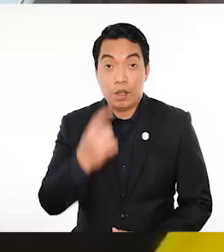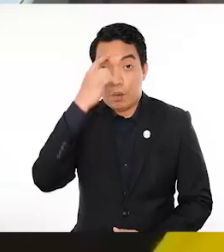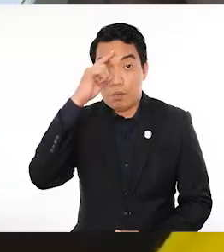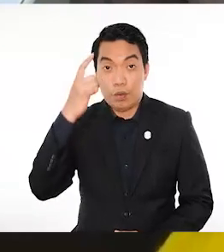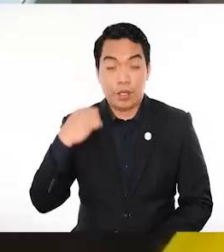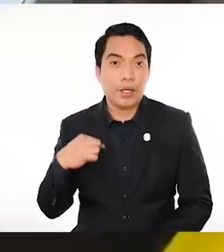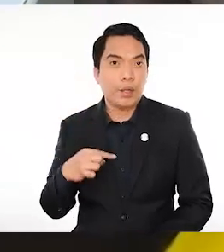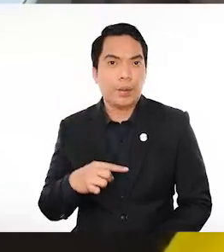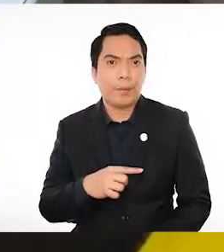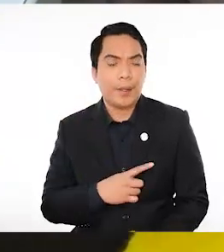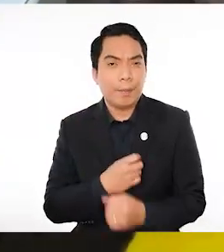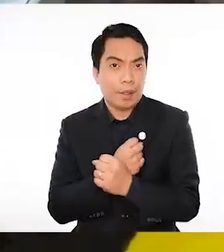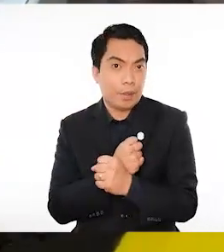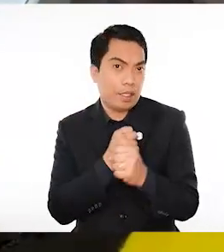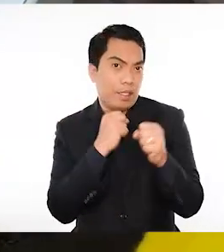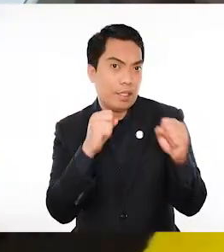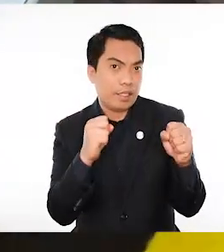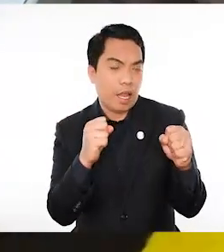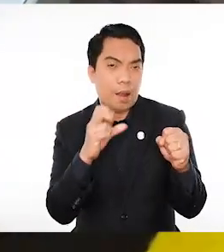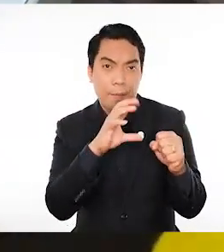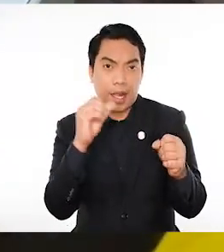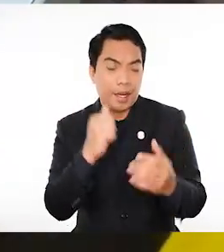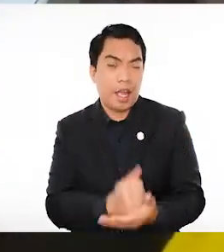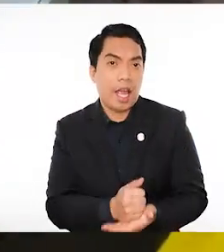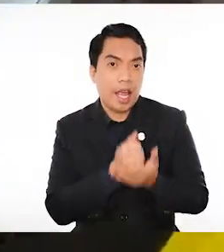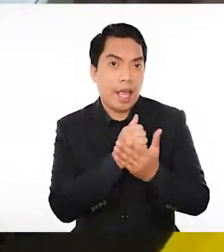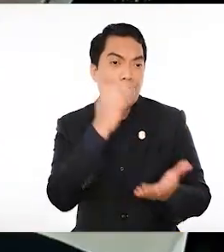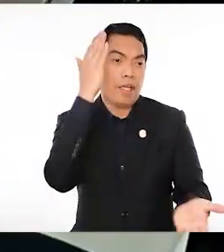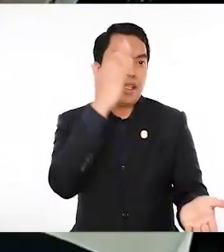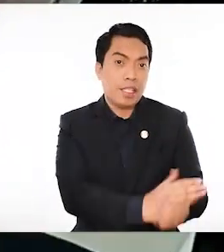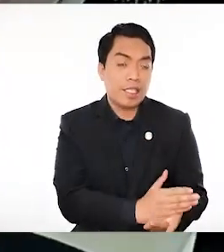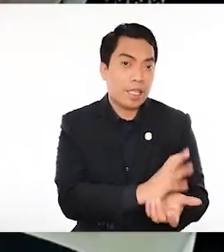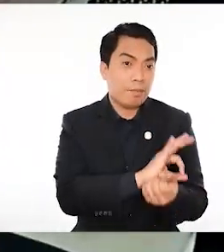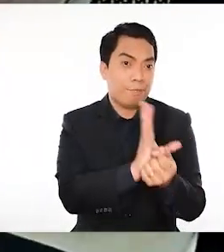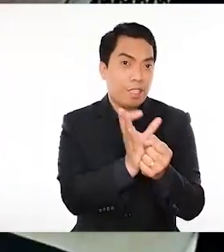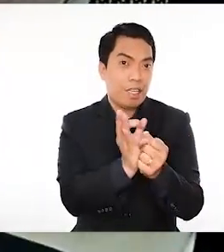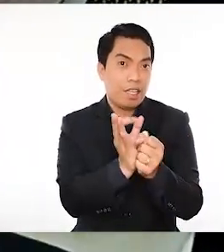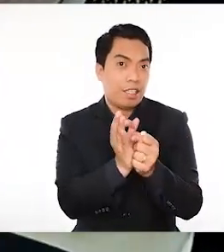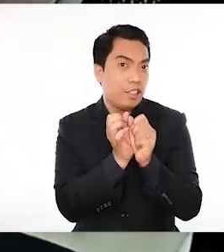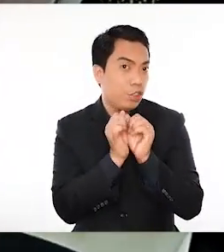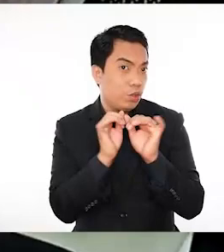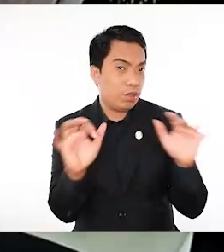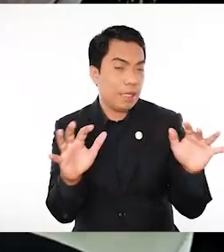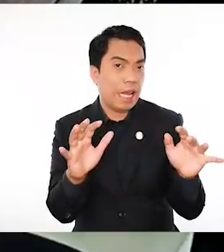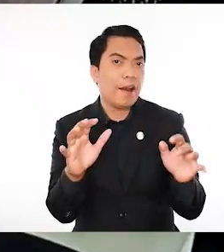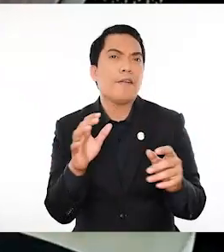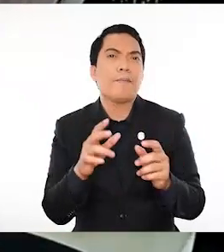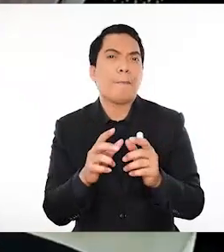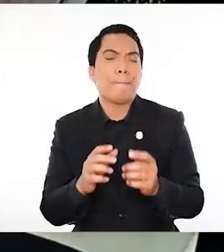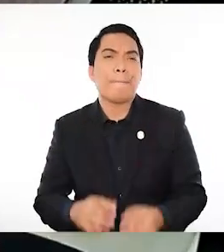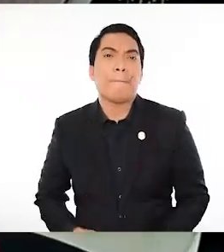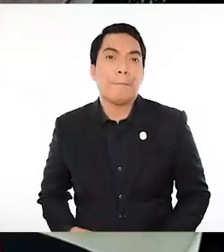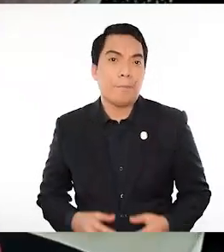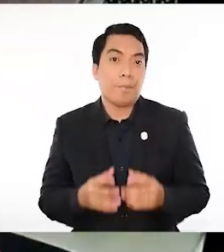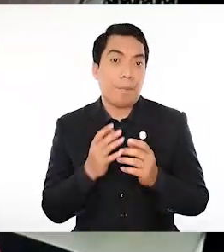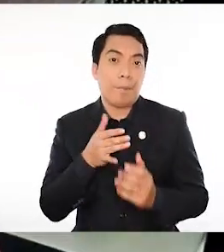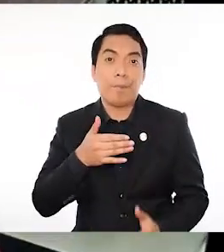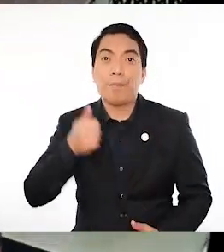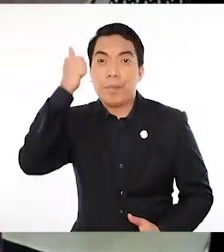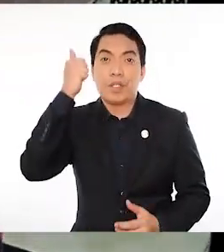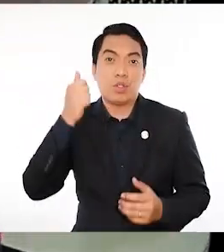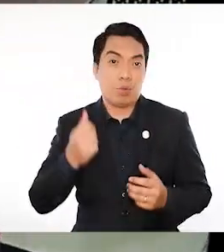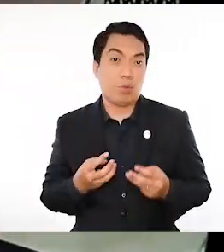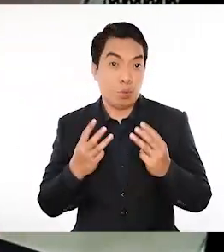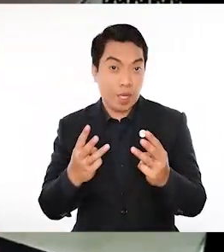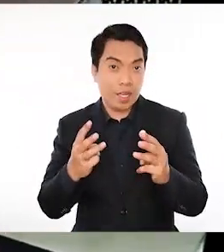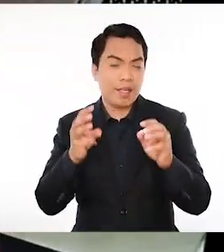Upang tayo po ay maligtas at makatulong na masugpo ang lumalaganap na COVID-19 pandemic, pinakamainam pa rin na tayo po ay mamalagi